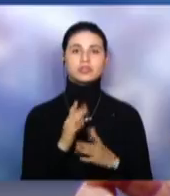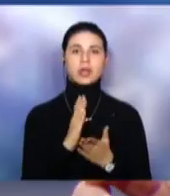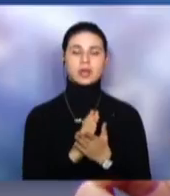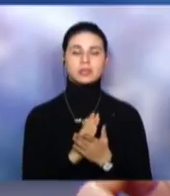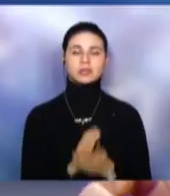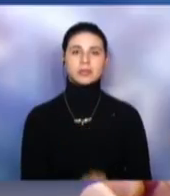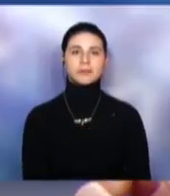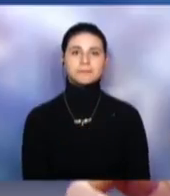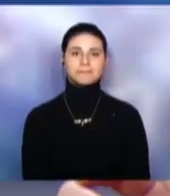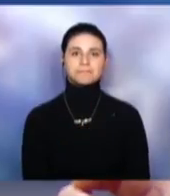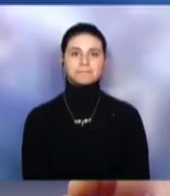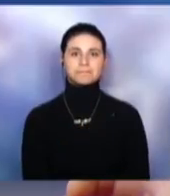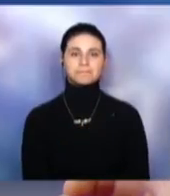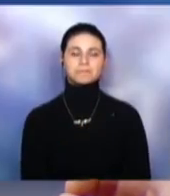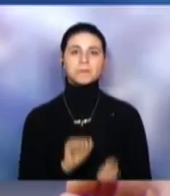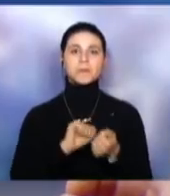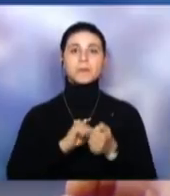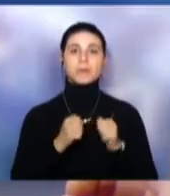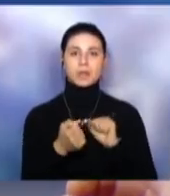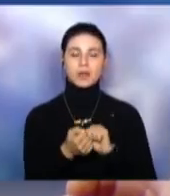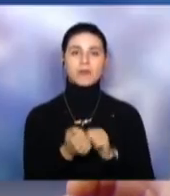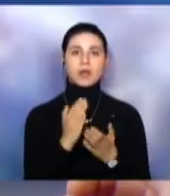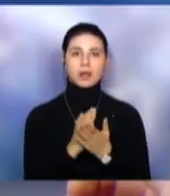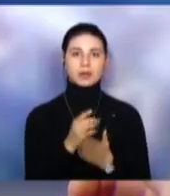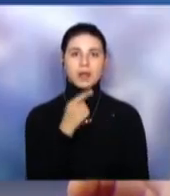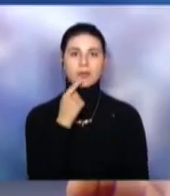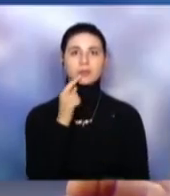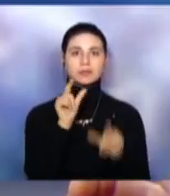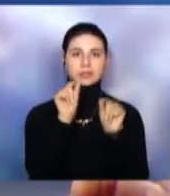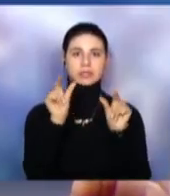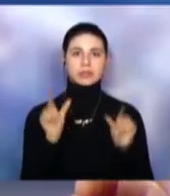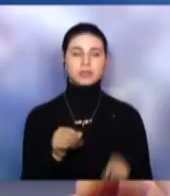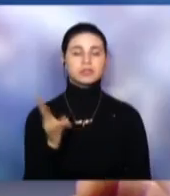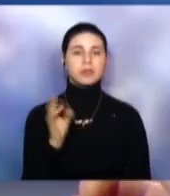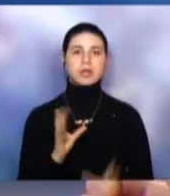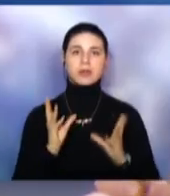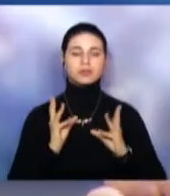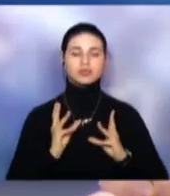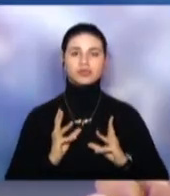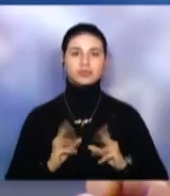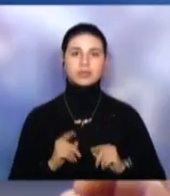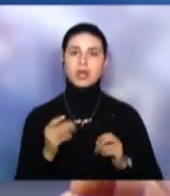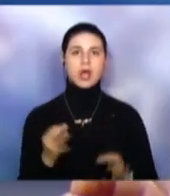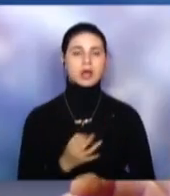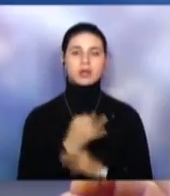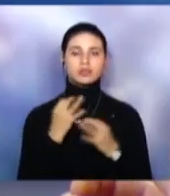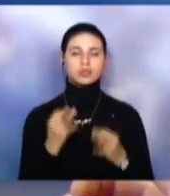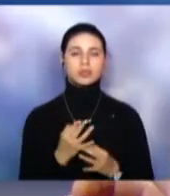არის კონკრემენტი, ანუ კენჭი, როგორც მაყურებელი გწერს, მაგრამ შვიდი, ანუ